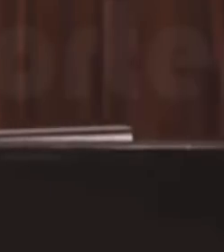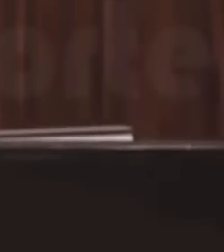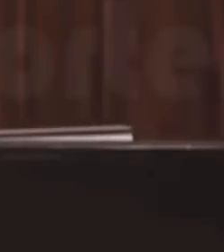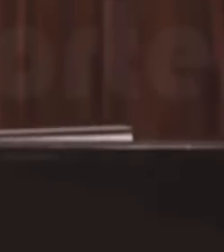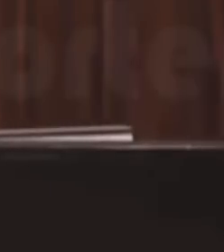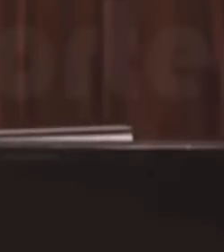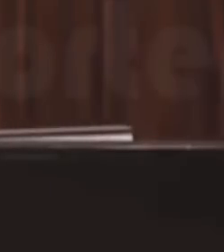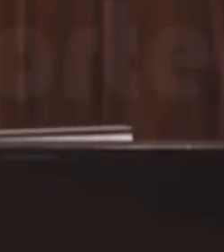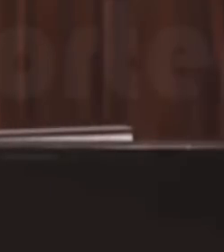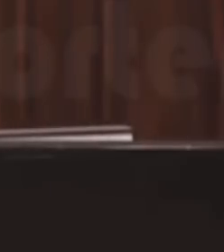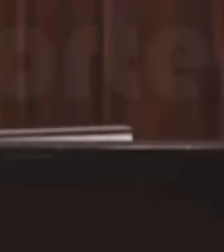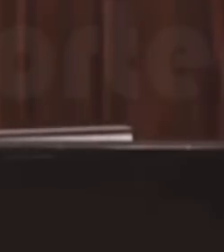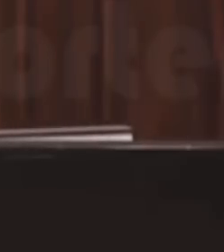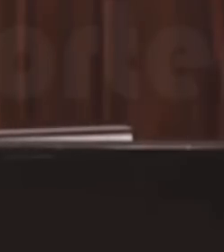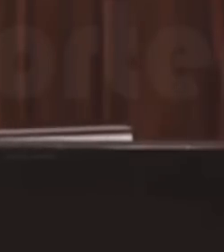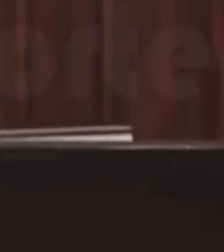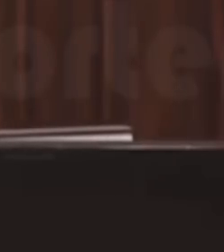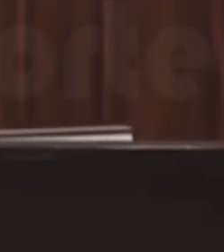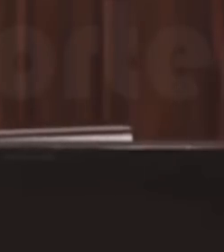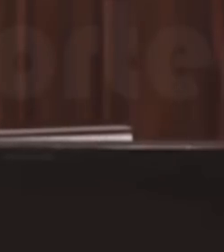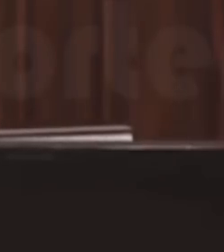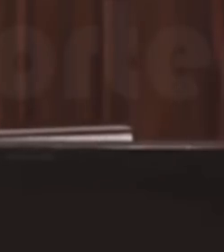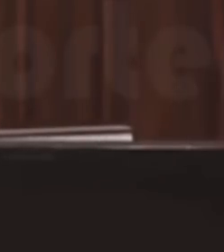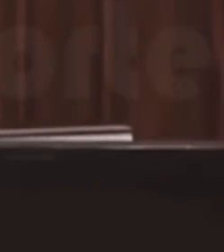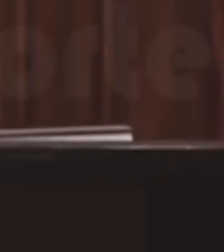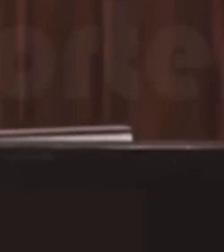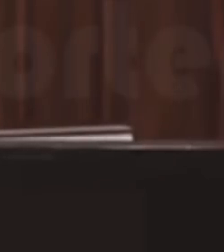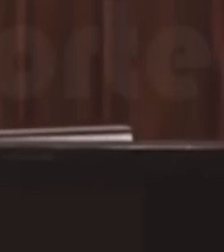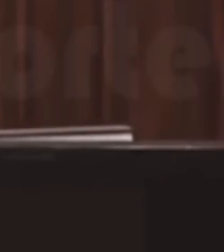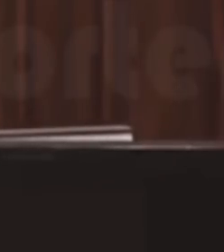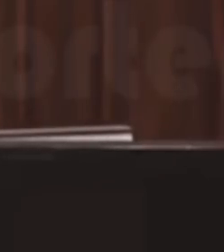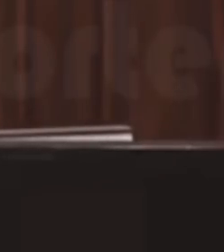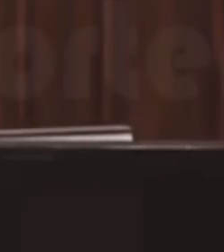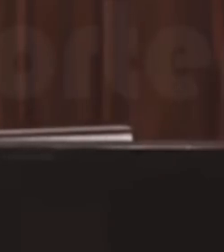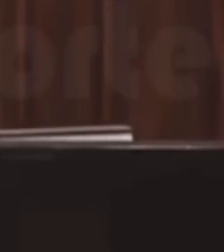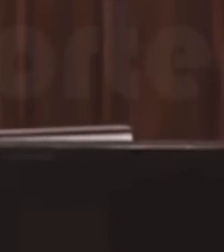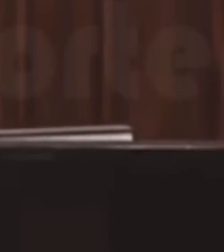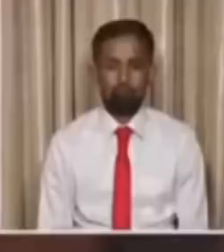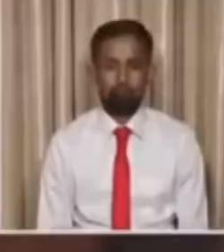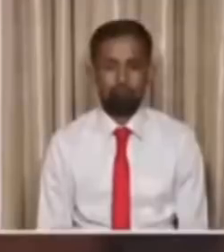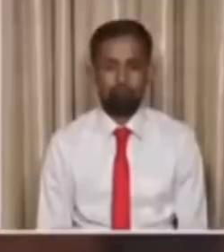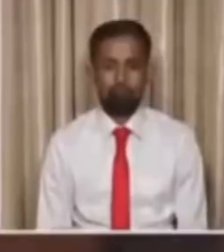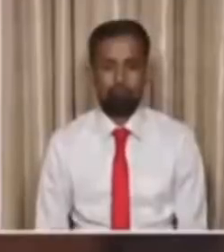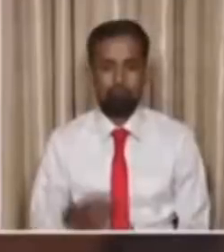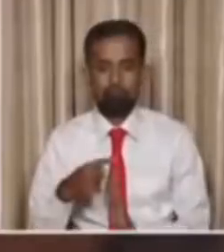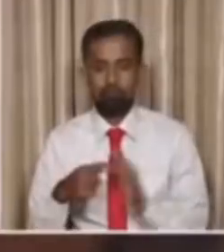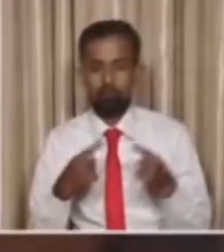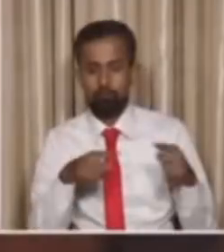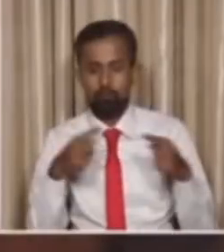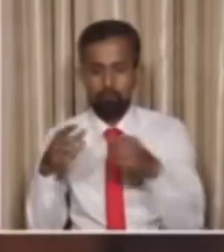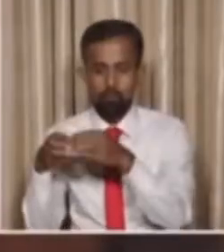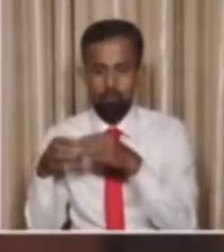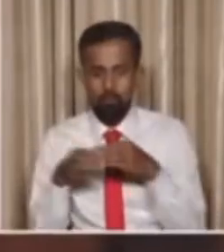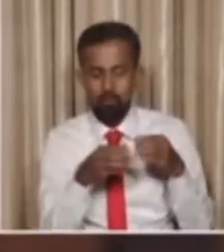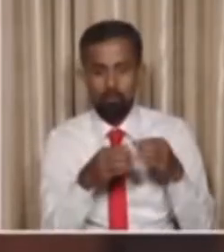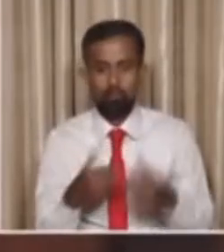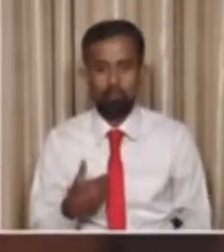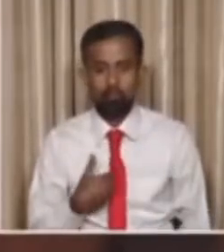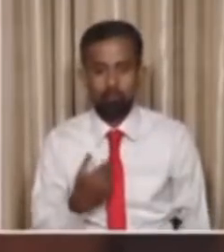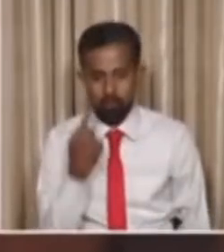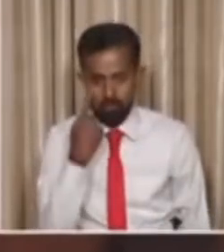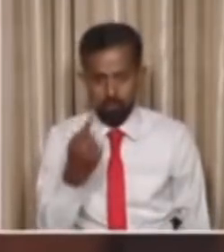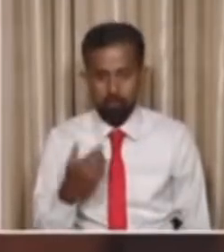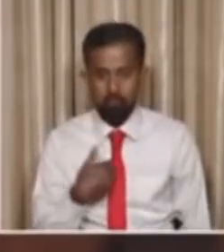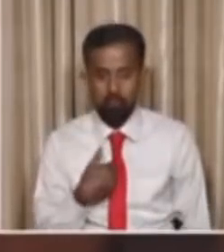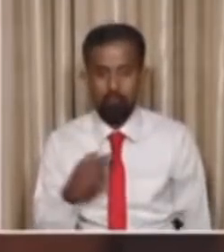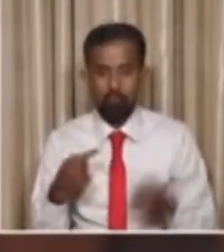විශේෂයෙන්ම මේ විවාදයේදී මම ඇත්තටම කතා කරන්න නෙවෙයි හිටිය හැබැයි මේ විවාදයේ පිළිබඳව රට තුලත් විවිධ කණ්ඩායම් තුලත් තිබ්බ උනන්දුව දැක්කම මටත් හිතුණා